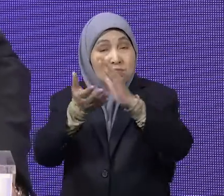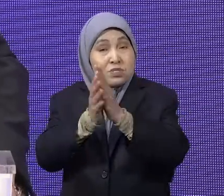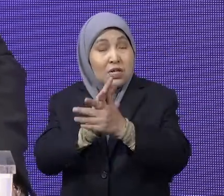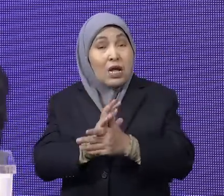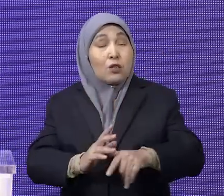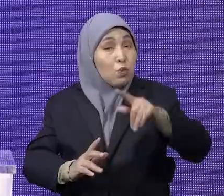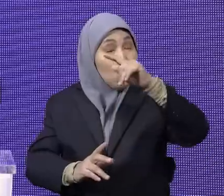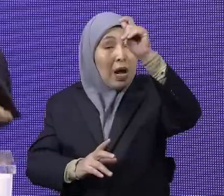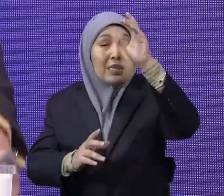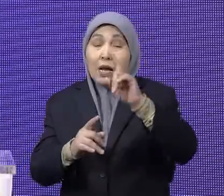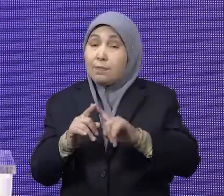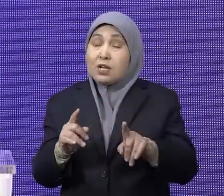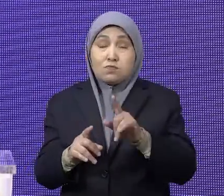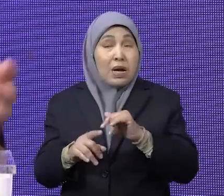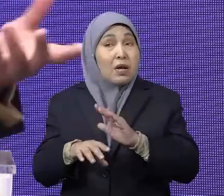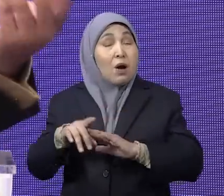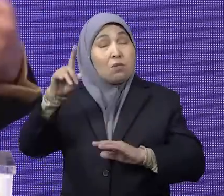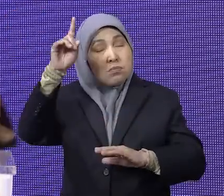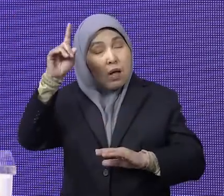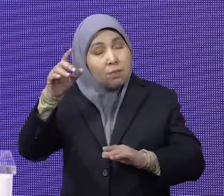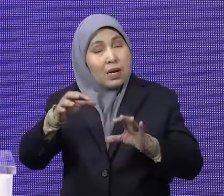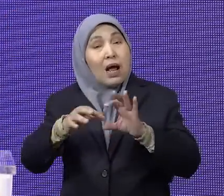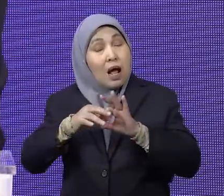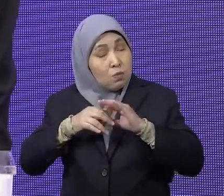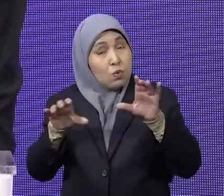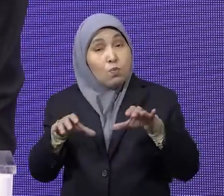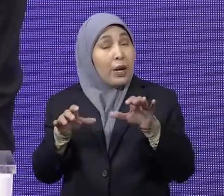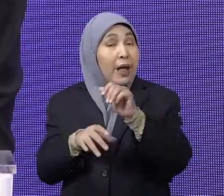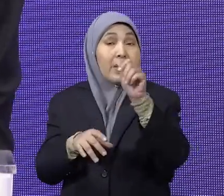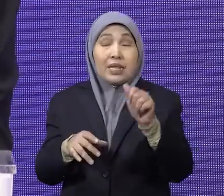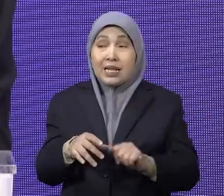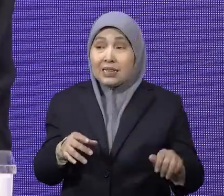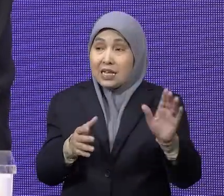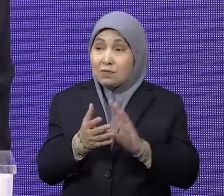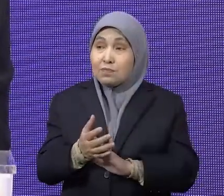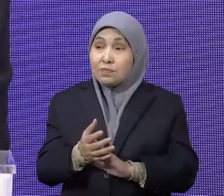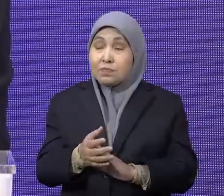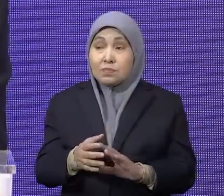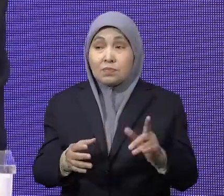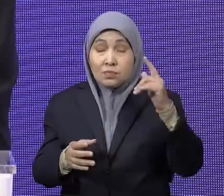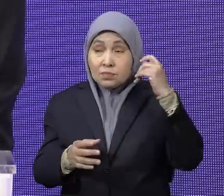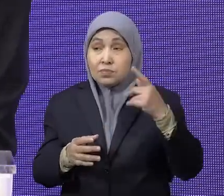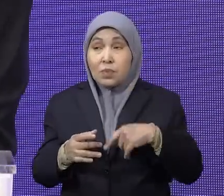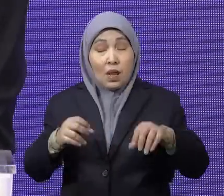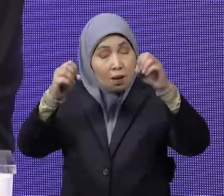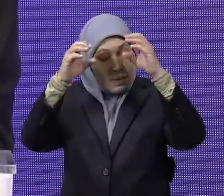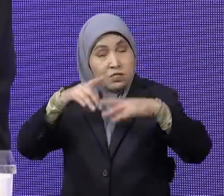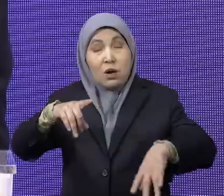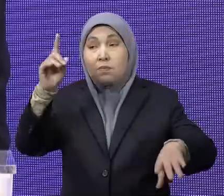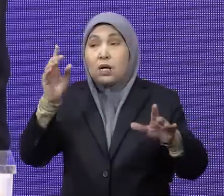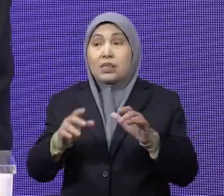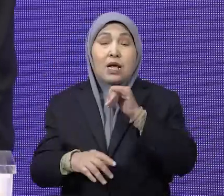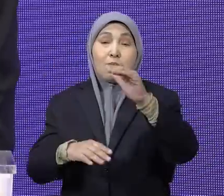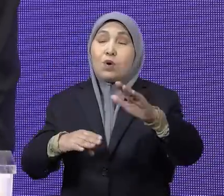makam ketuhanan. Sedangkan bagi sisi Allah, Allah berhak untuk berbuat apa sahaja. Ini subhanallah. Tuan-tuan juga perempuan yang dirahmati Allah,